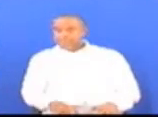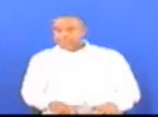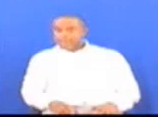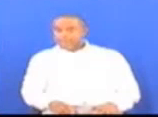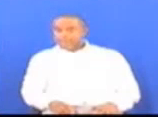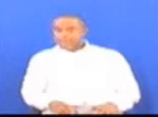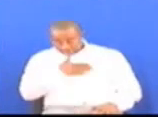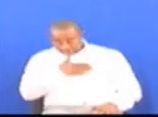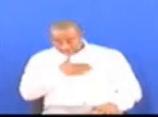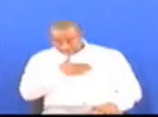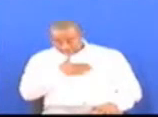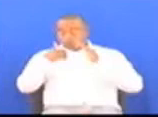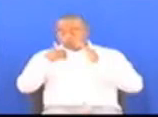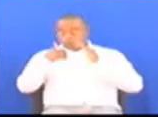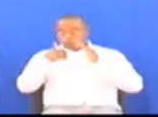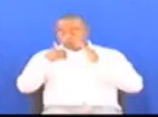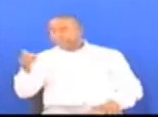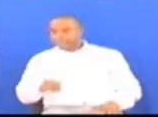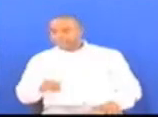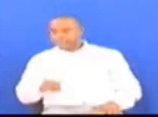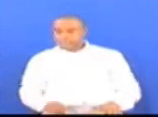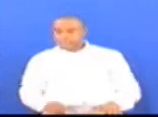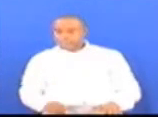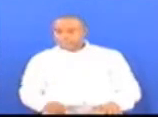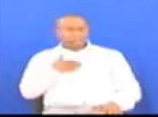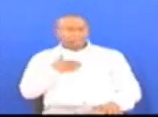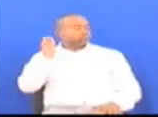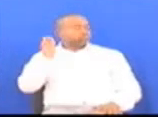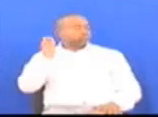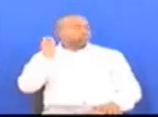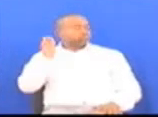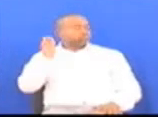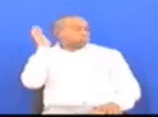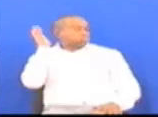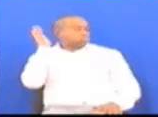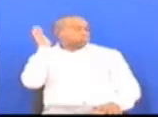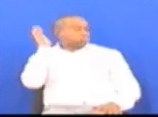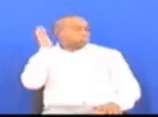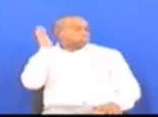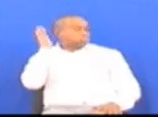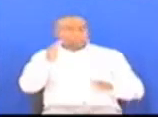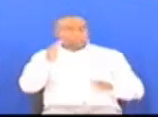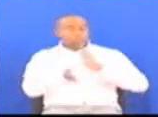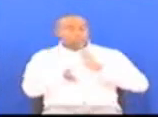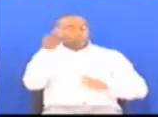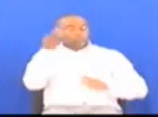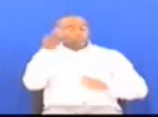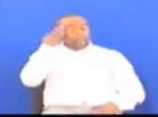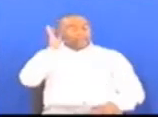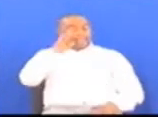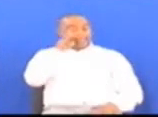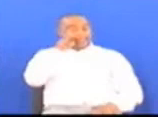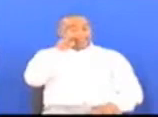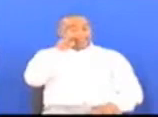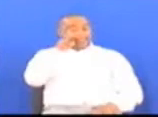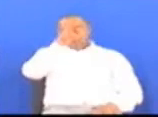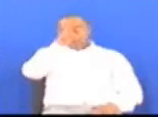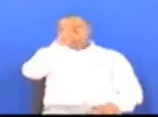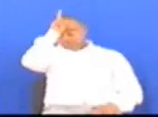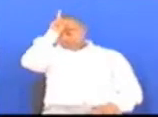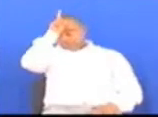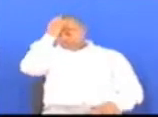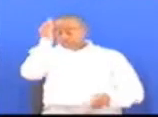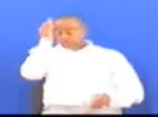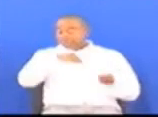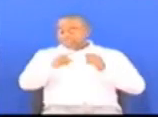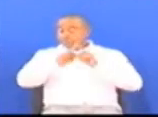Asante Mheshimiwa Spika. Nimesikiliza toka mwanzo wa hotuba hii michango mbalimbali ya